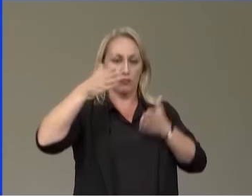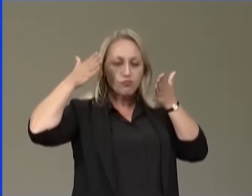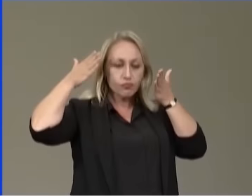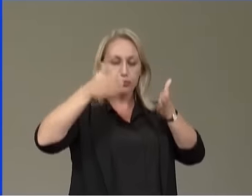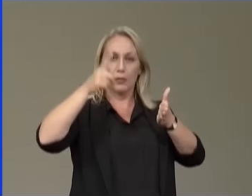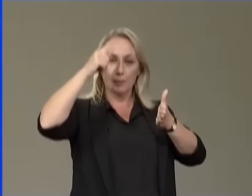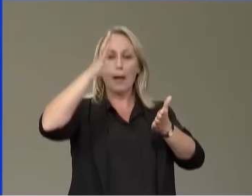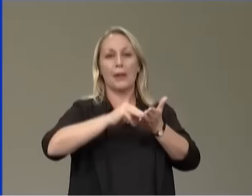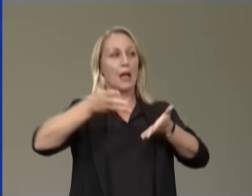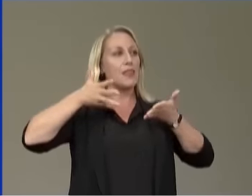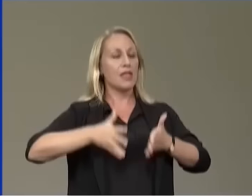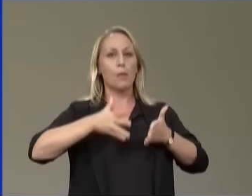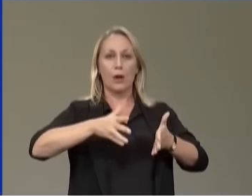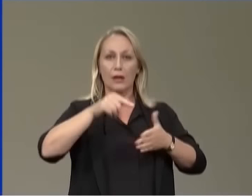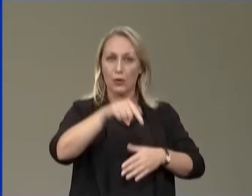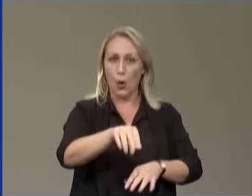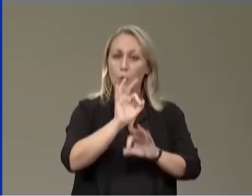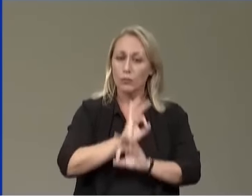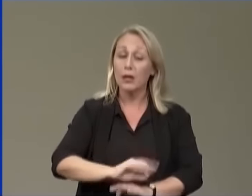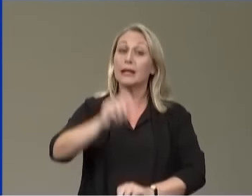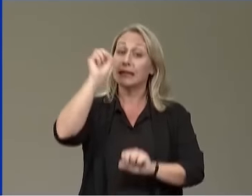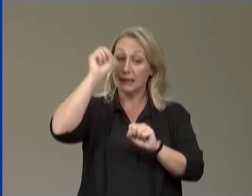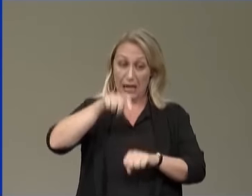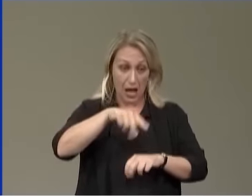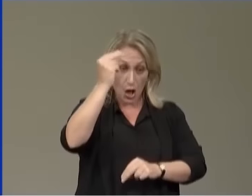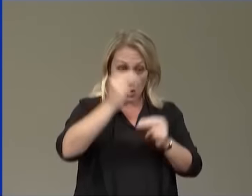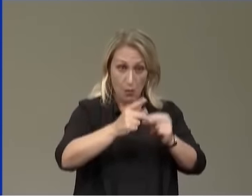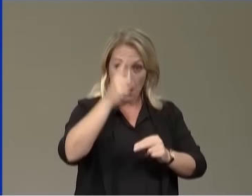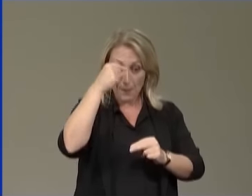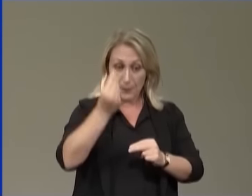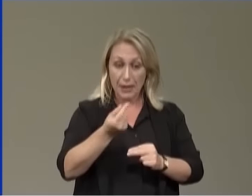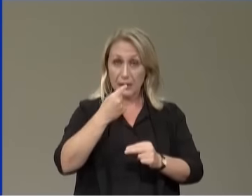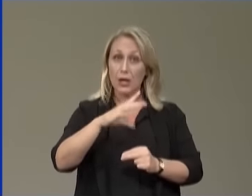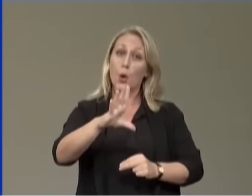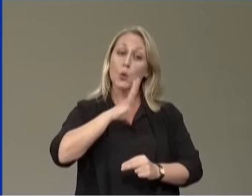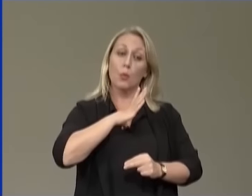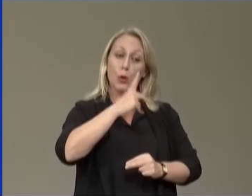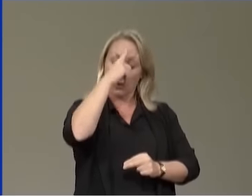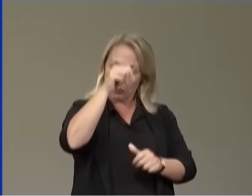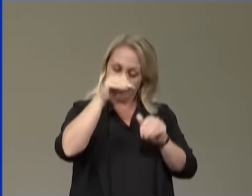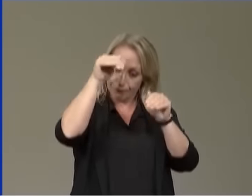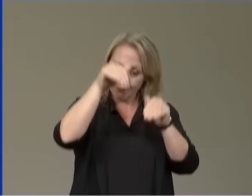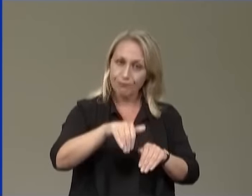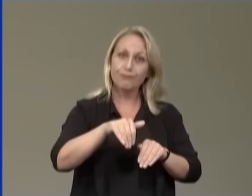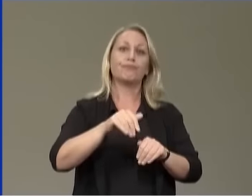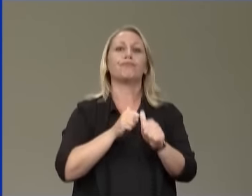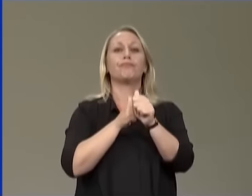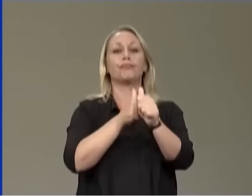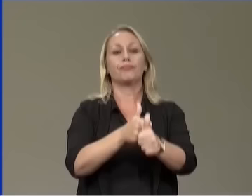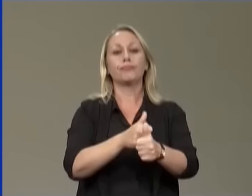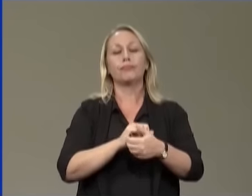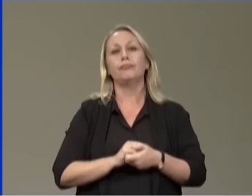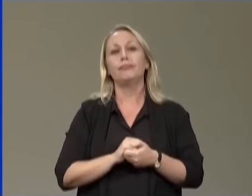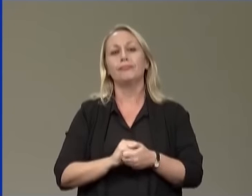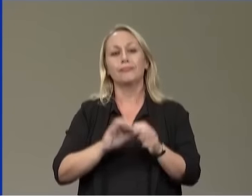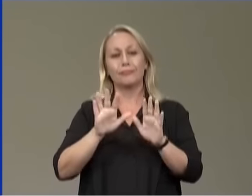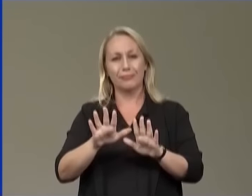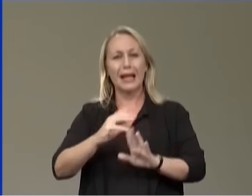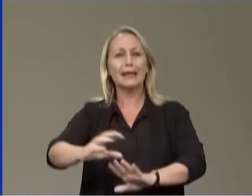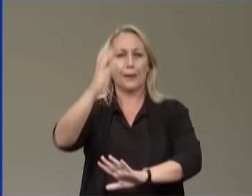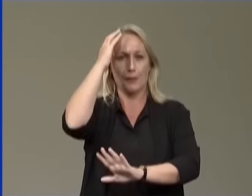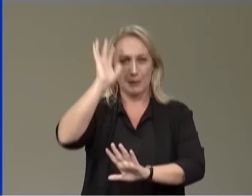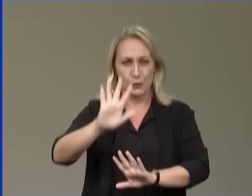ότι πραγματικά υπηρετούμε τον πολίτη. Ξεκινώντας το τελευταίο, θέλω να θυμίσω ότι για την